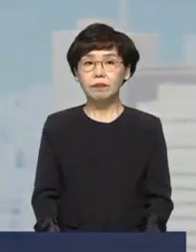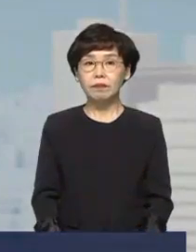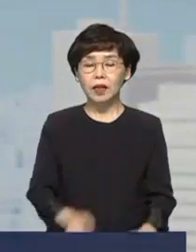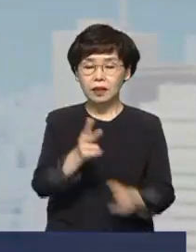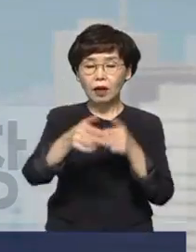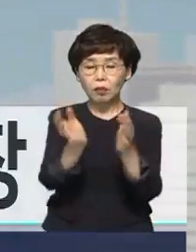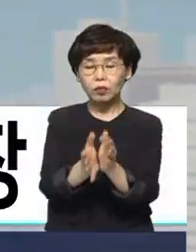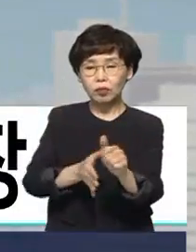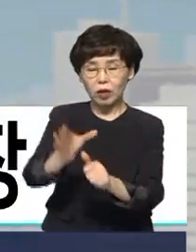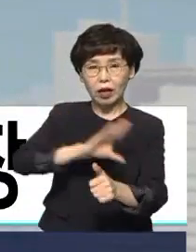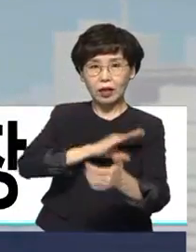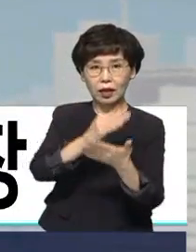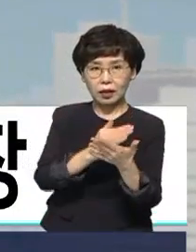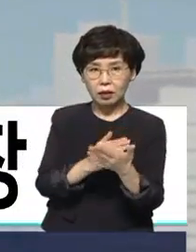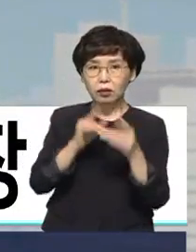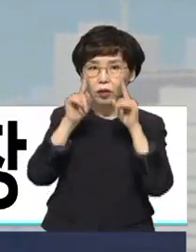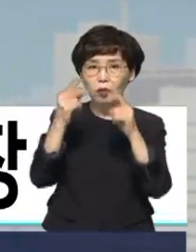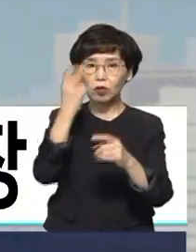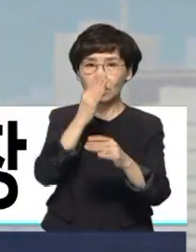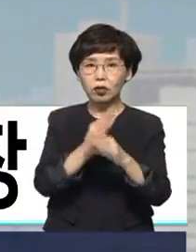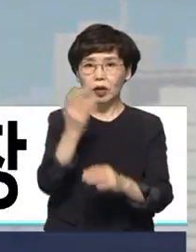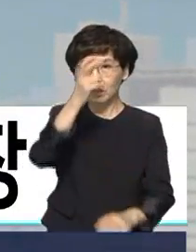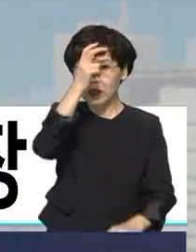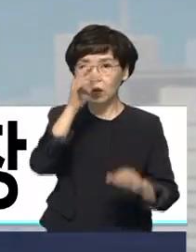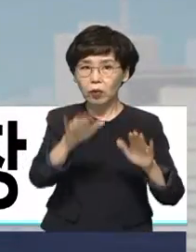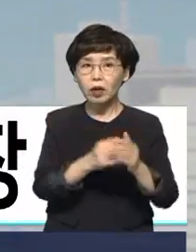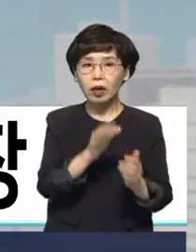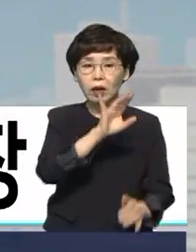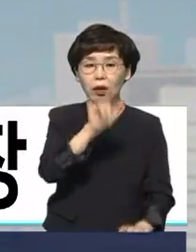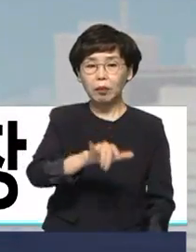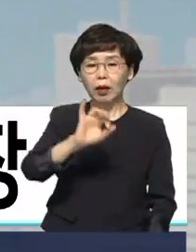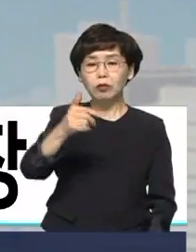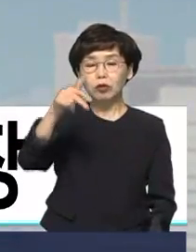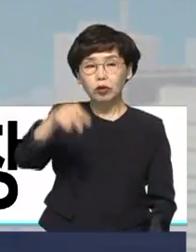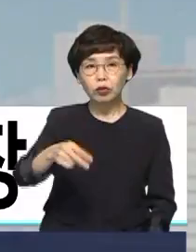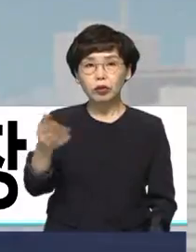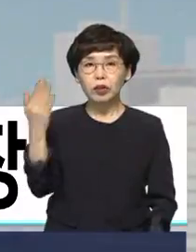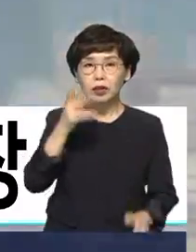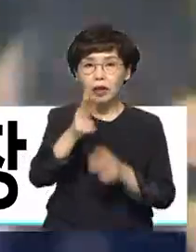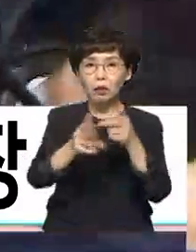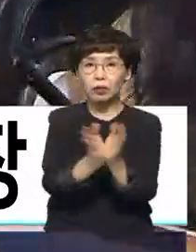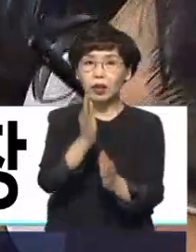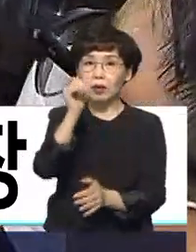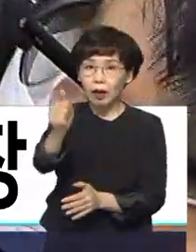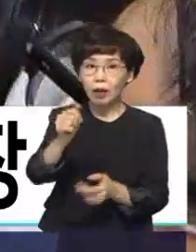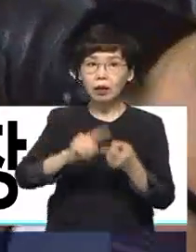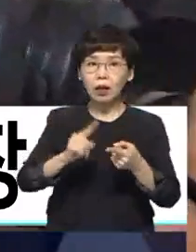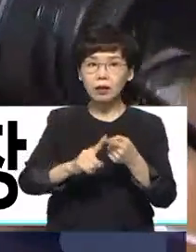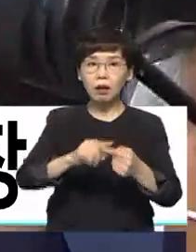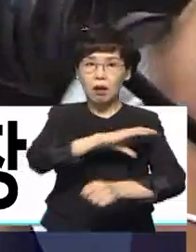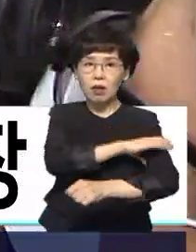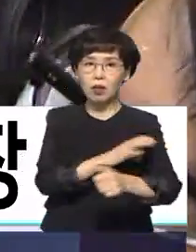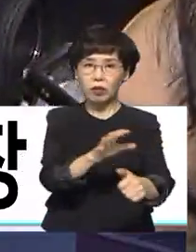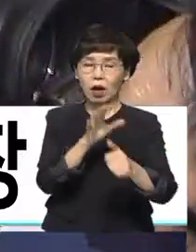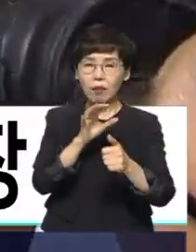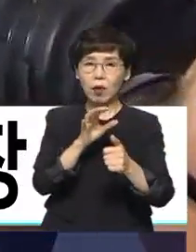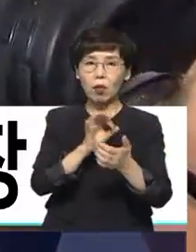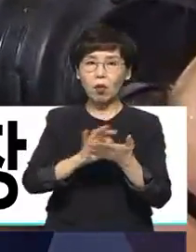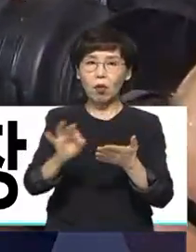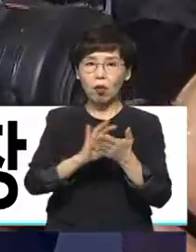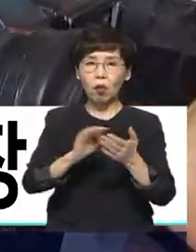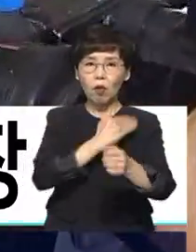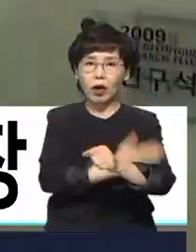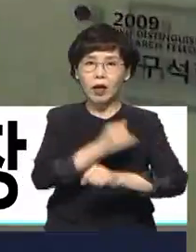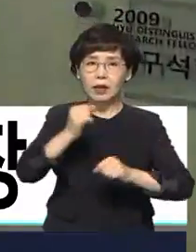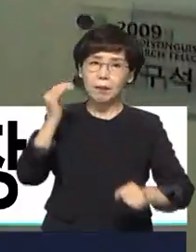산업부 블랙리스트 의혹을 수사하고 있는 검찰이 오늘 백운기 우전 산업통상자원부 장관 에 대해 직권남용 권리행사 방해